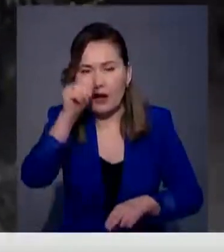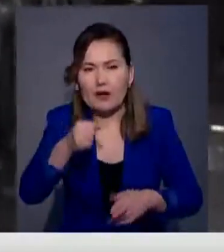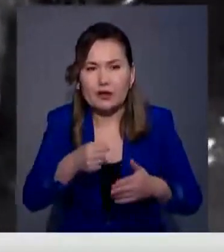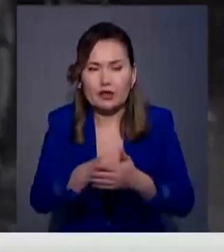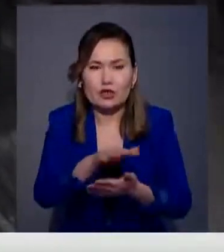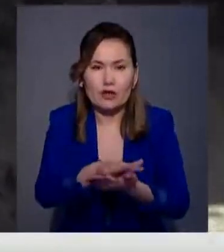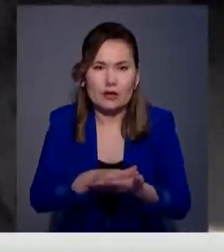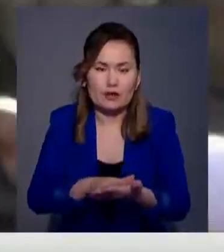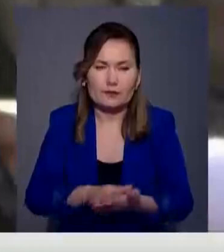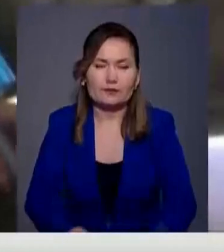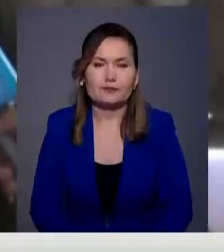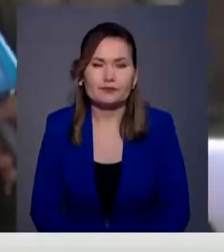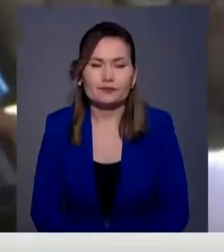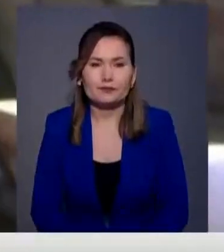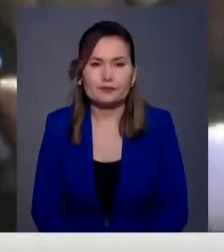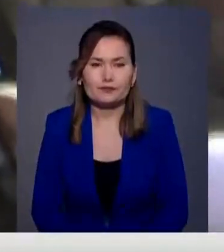жалғасады.